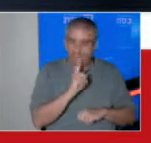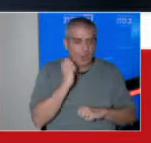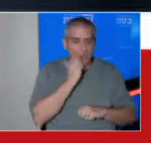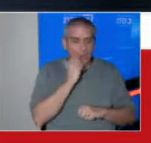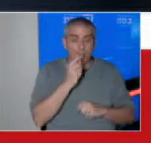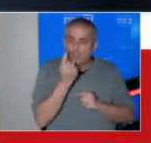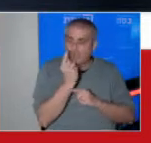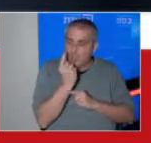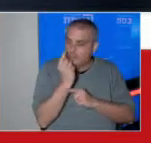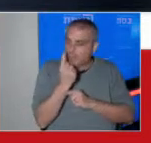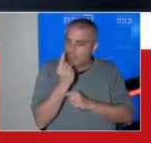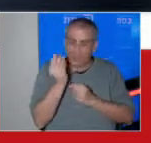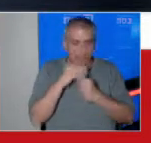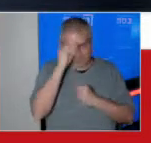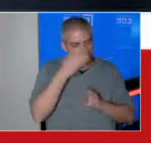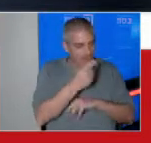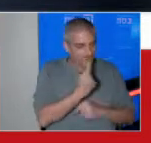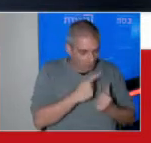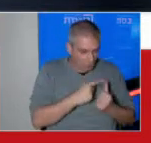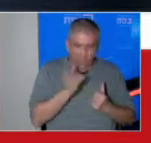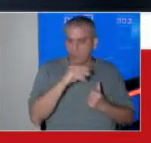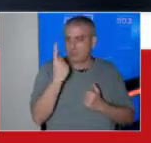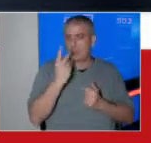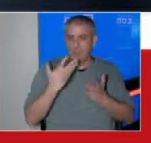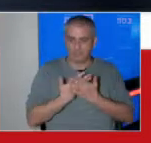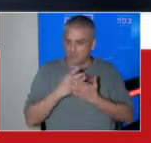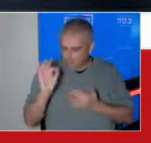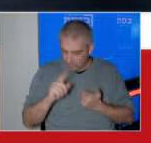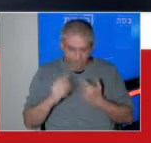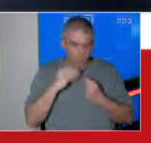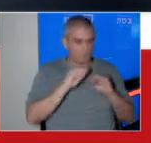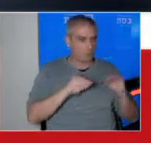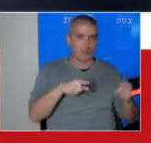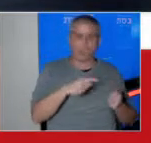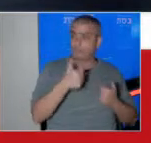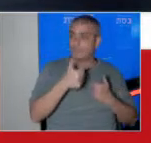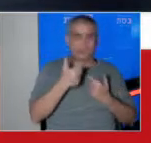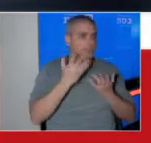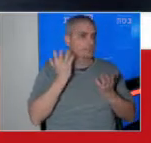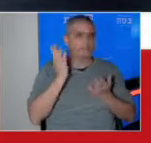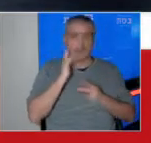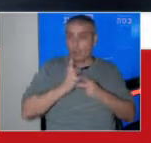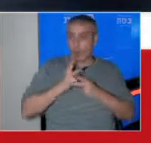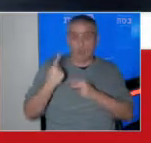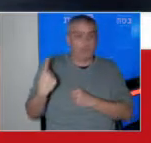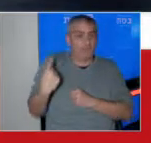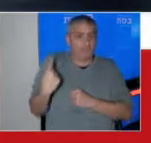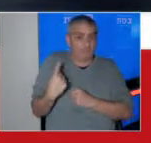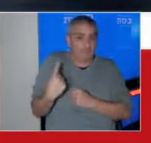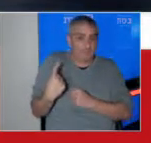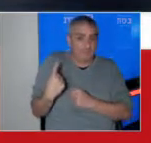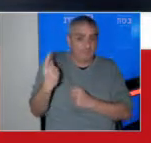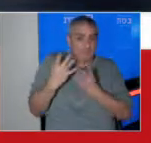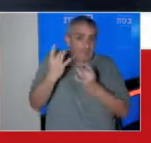יום, מדי דקה, עוד ילד נכנס לבידוד, עוד ילד מאומת, עוד מורה, מנהלים ממיטת חול ים, כן. שהם בעצם